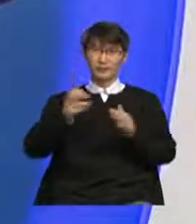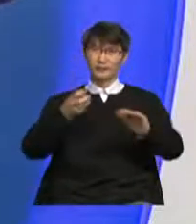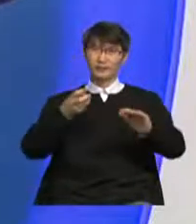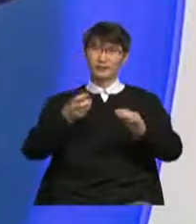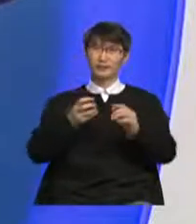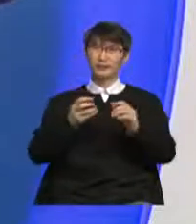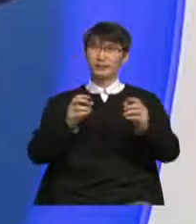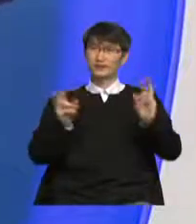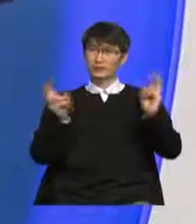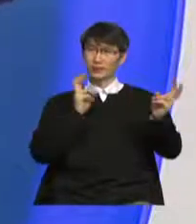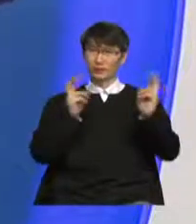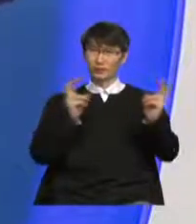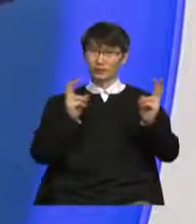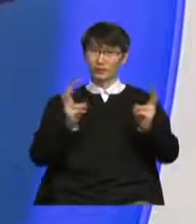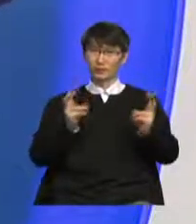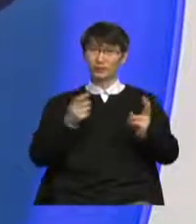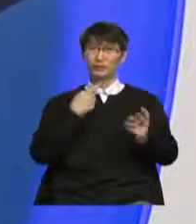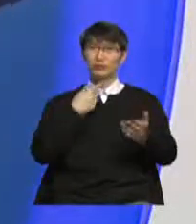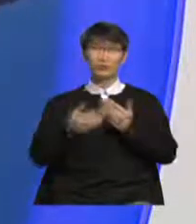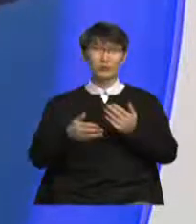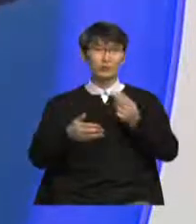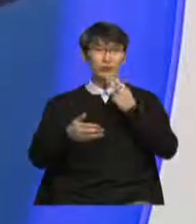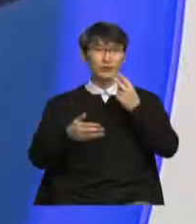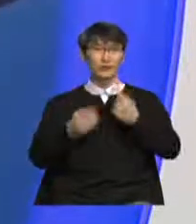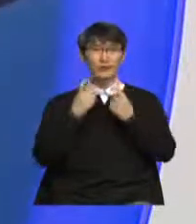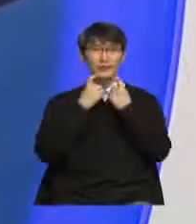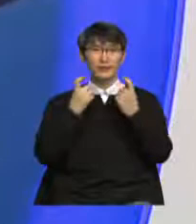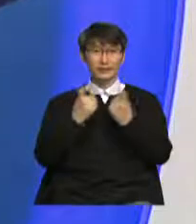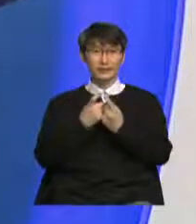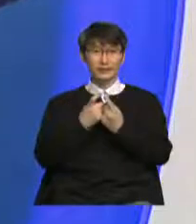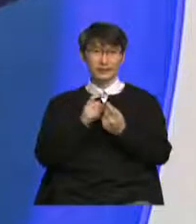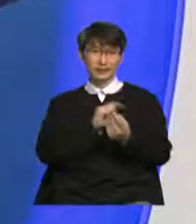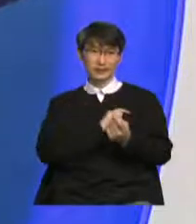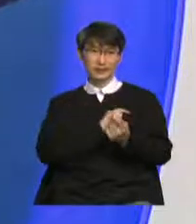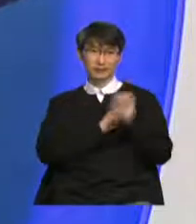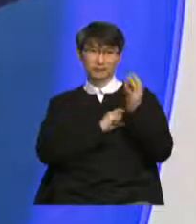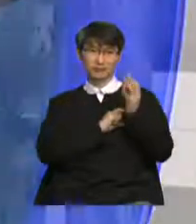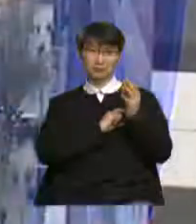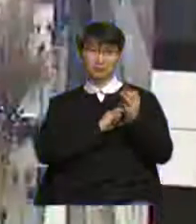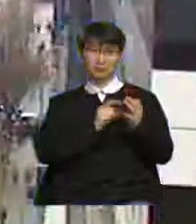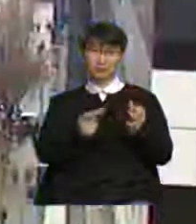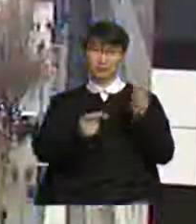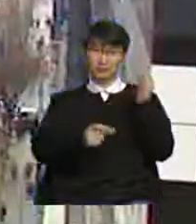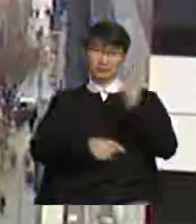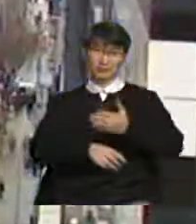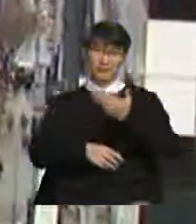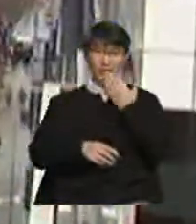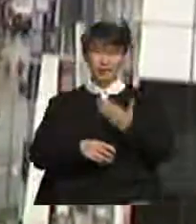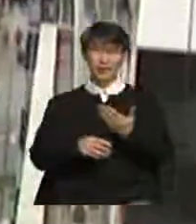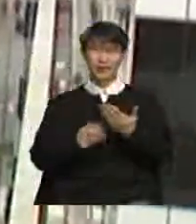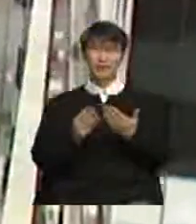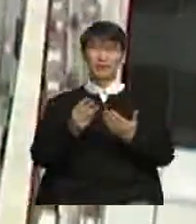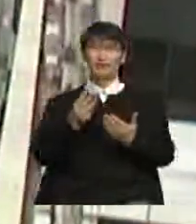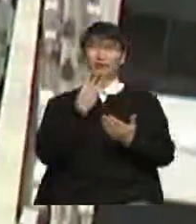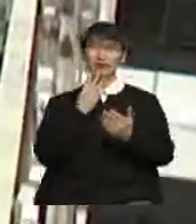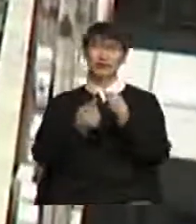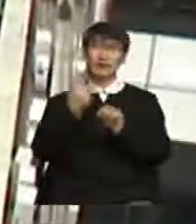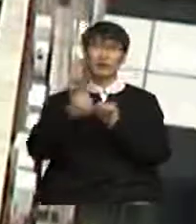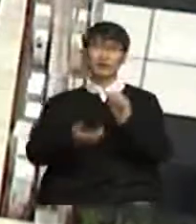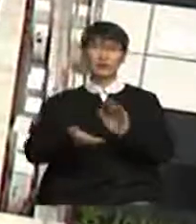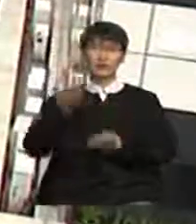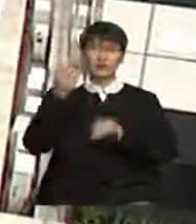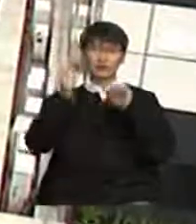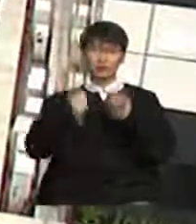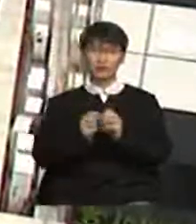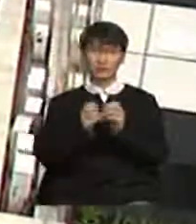사업용 자동차에 운전 경력이 없어도 개인 택시의 면허 양수가 가능합니다. 서울에 1년 이상 거주한 사람의